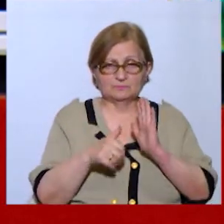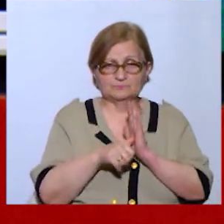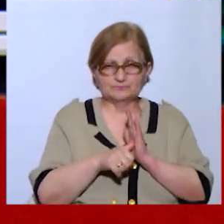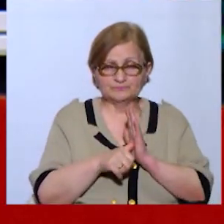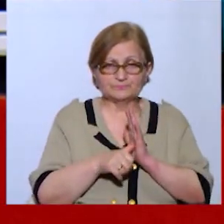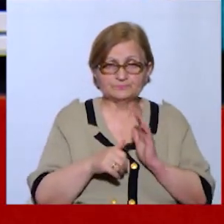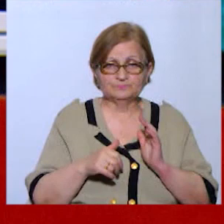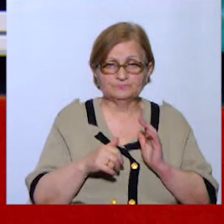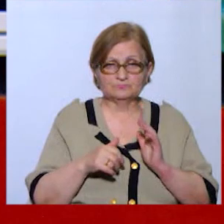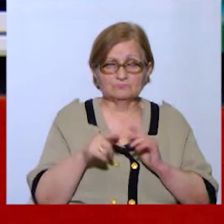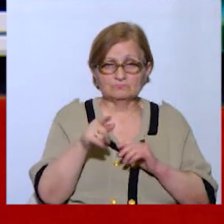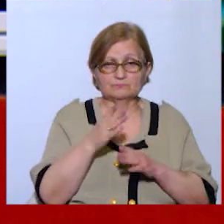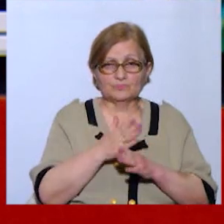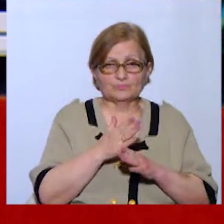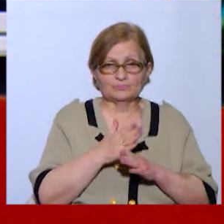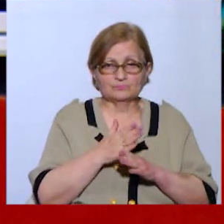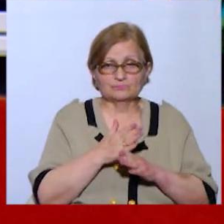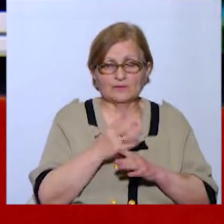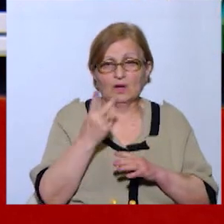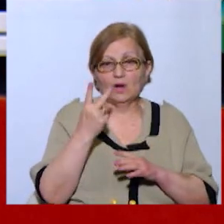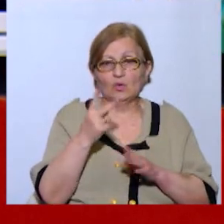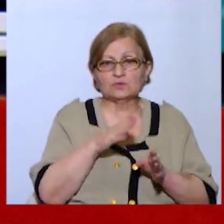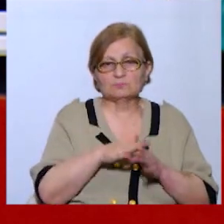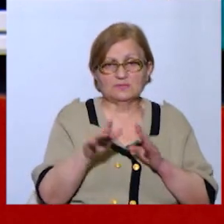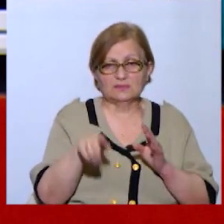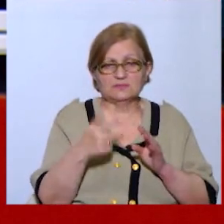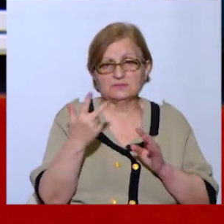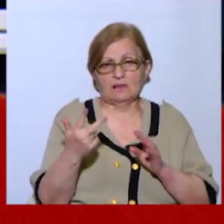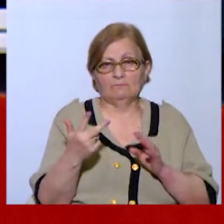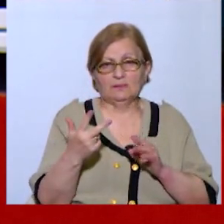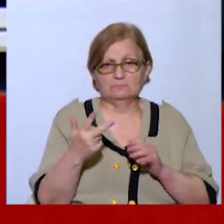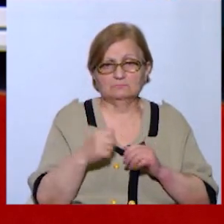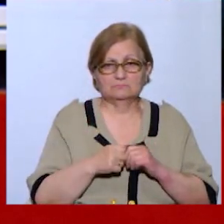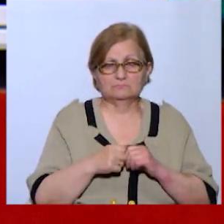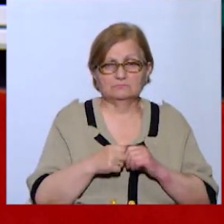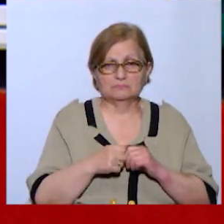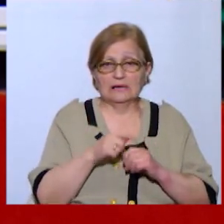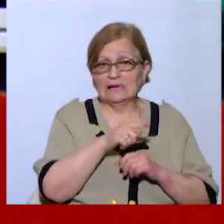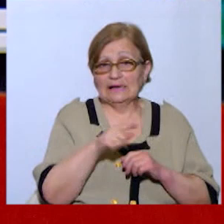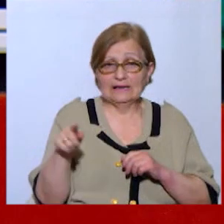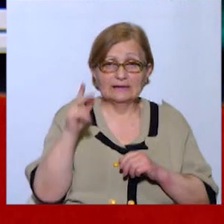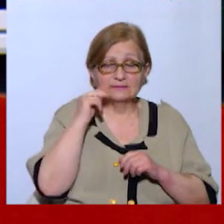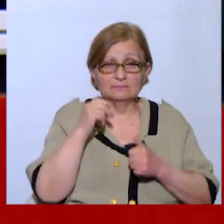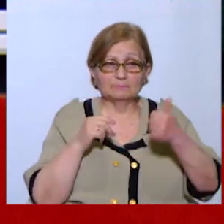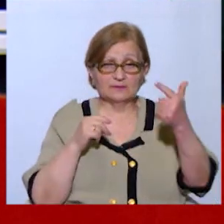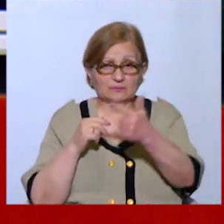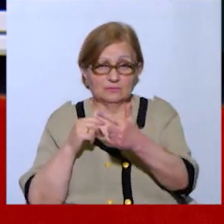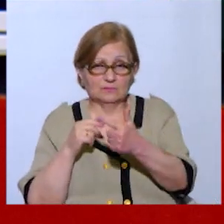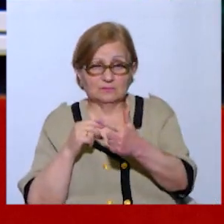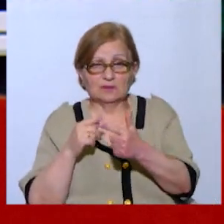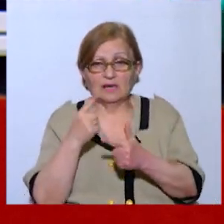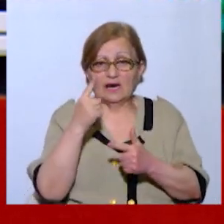0.36 მიასედი და ეს არის მოკლედ 2.3. მაშასადამე ეს რიცხვები პირველი ორი იქნება